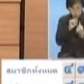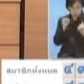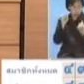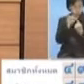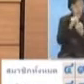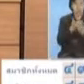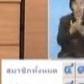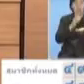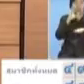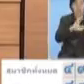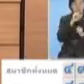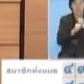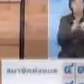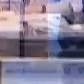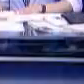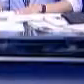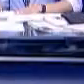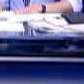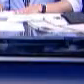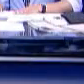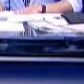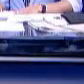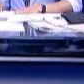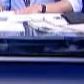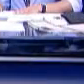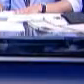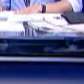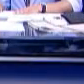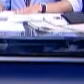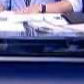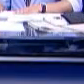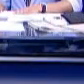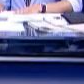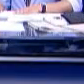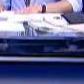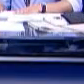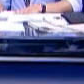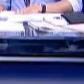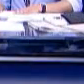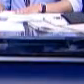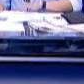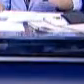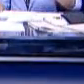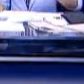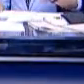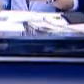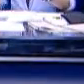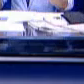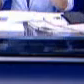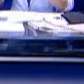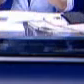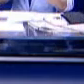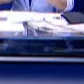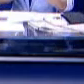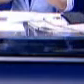ประมาณปี2557นะครับ ก็เป็นไปตามความคาดหมายนะครับเมื่อวานที่สัมภาษณ์คุณอัธวิทย์เขาก็บอกไว้แล้วทางฝ่ายรัฐบาลบอกว่าห้